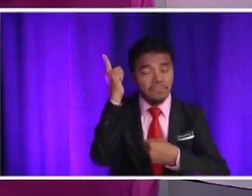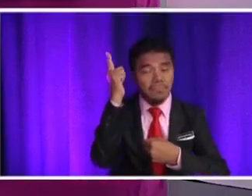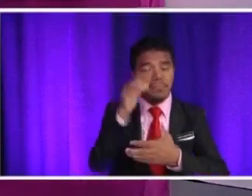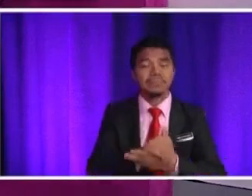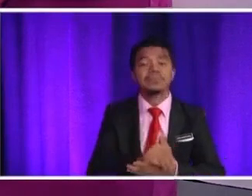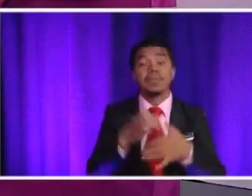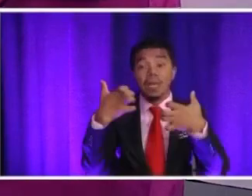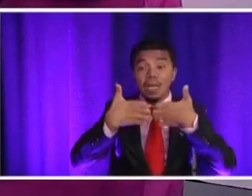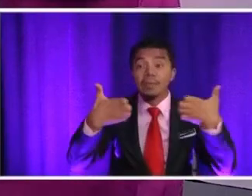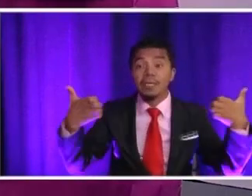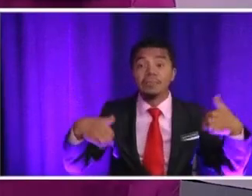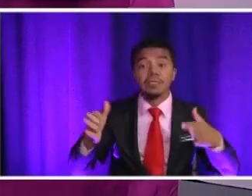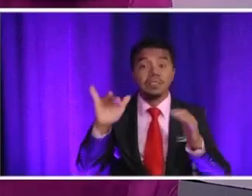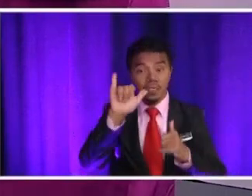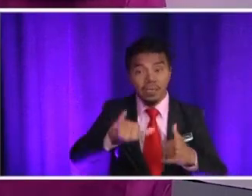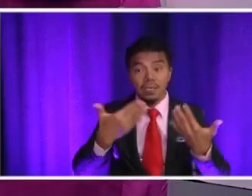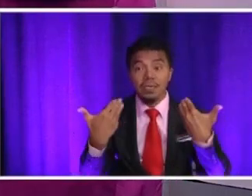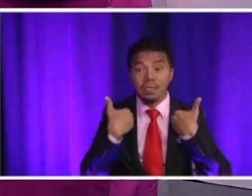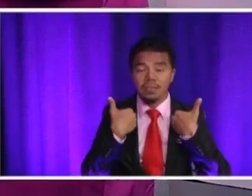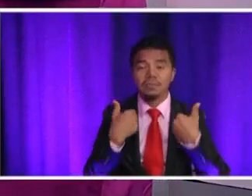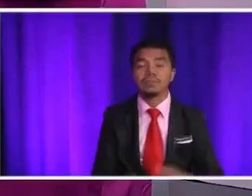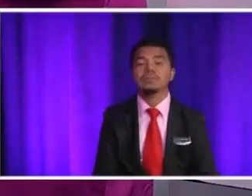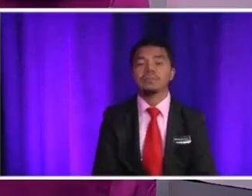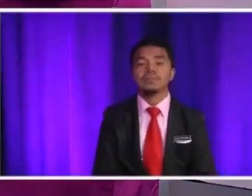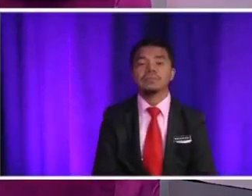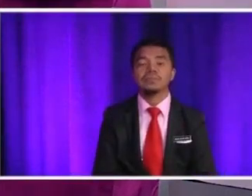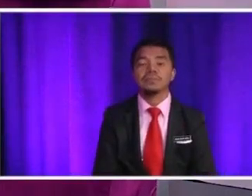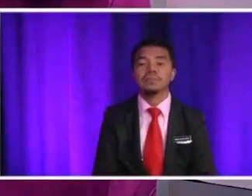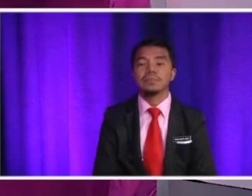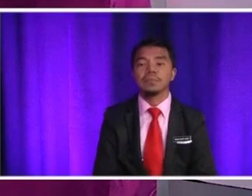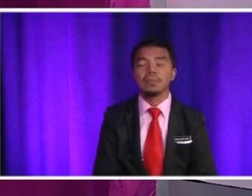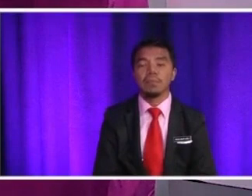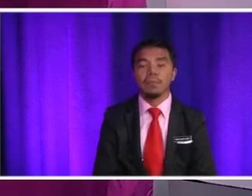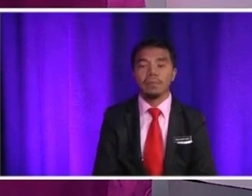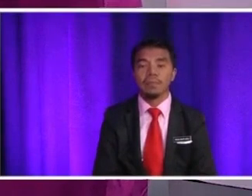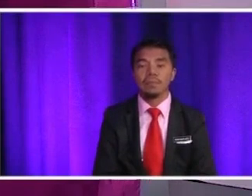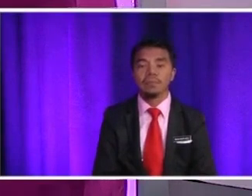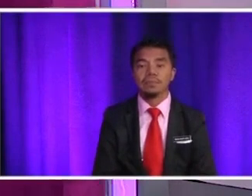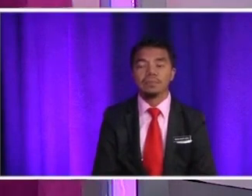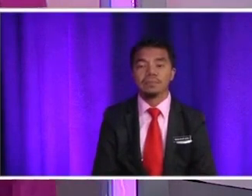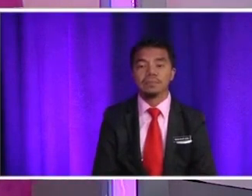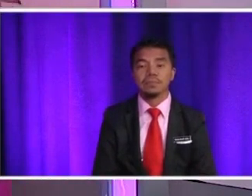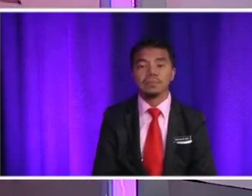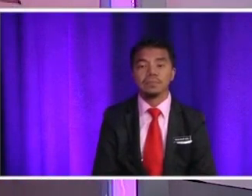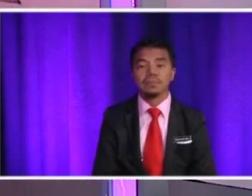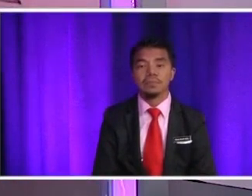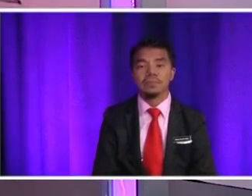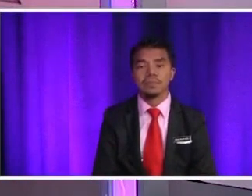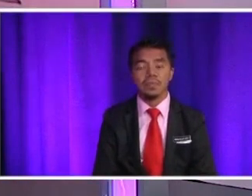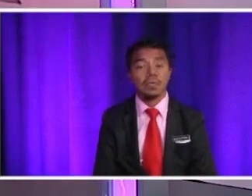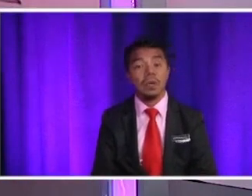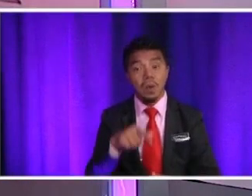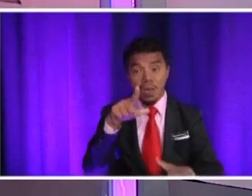ini. Okey. Jadi daripada situ, maknanya macam tadi langkah dia, mula cari